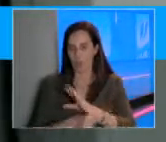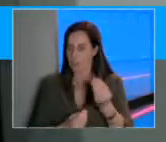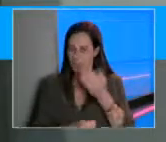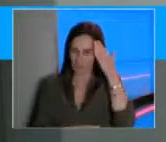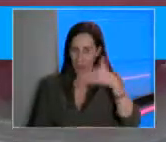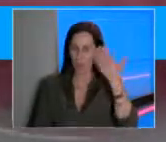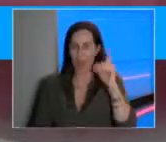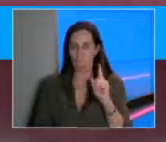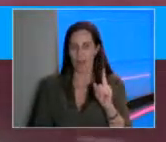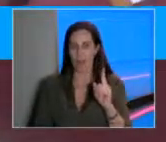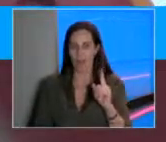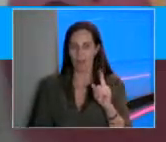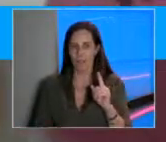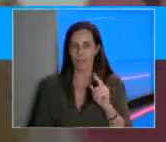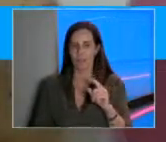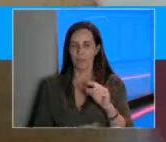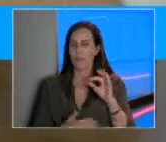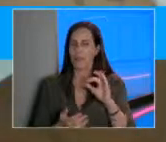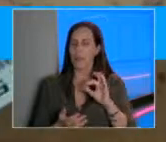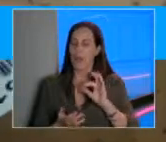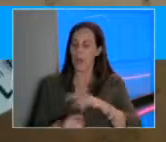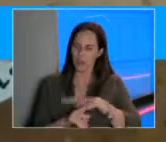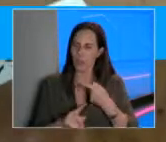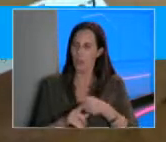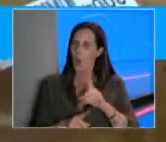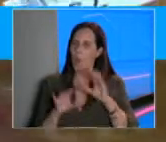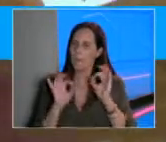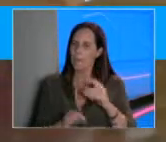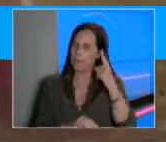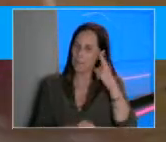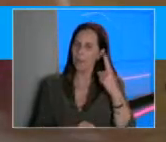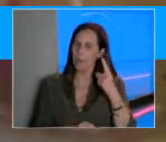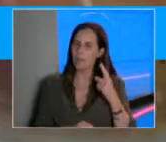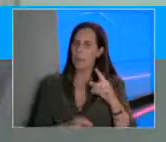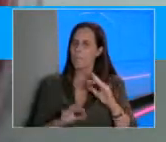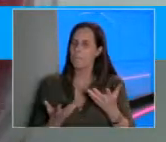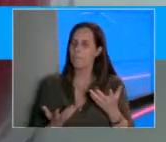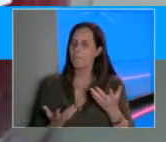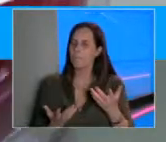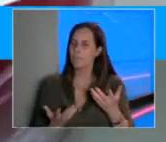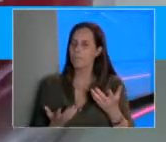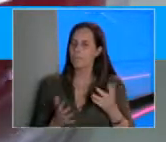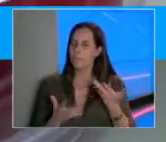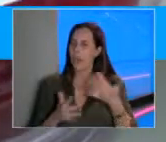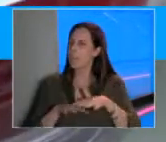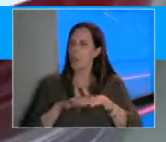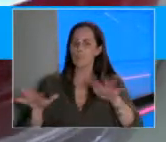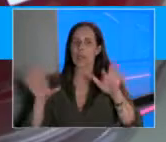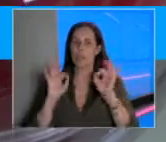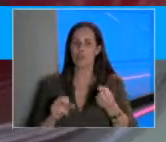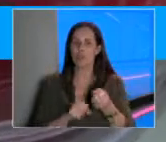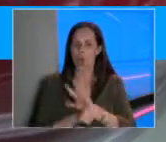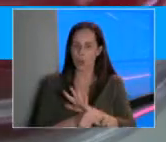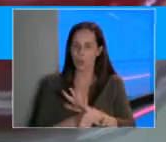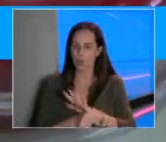ידוע, אבל כן, עד הנקודה הזאת, לא באמת ידענו מה הייתה התפוצה האמיתית של